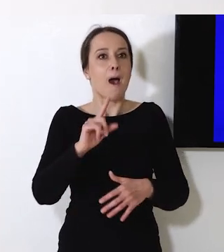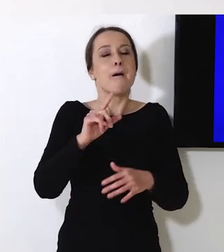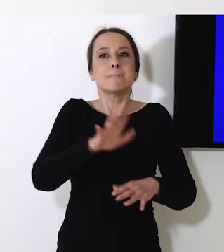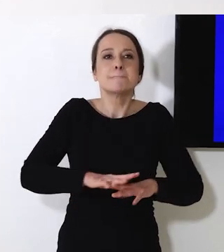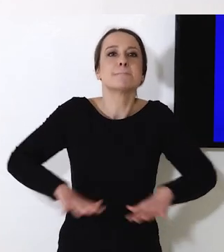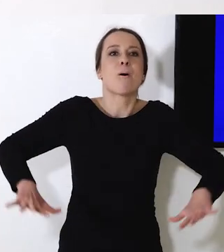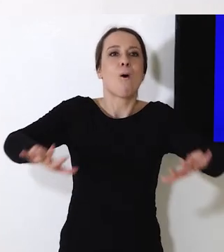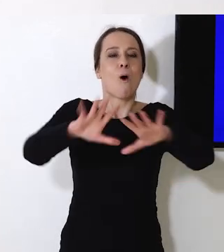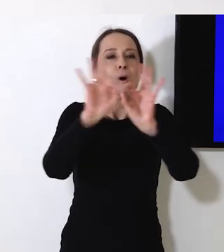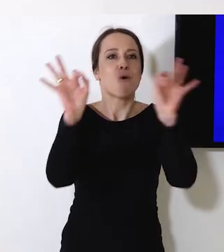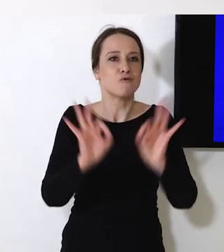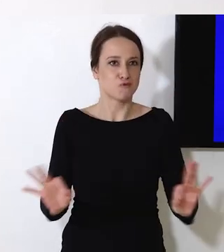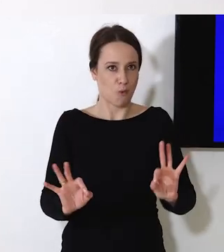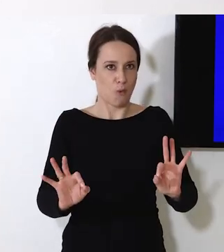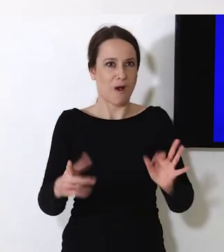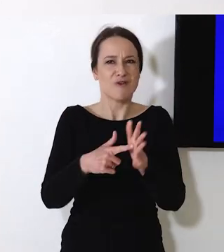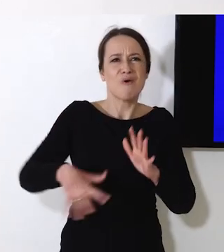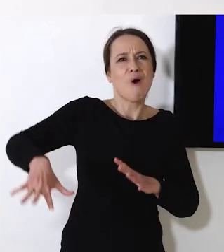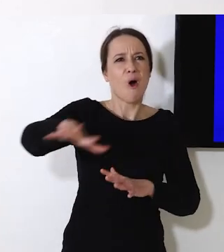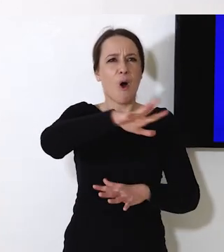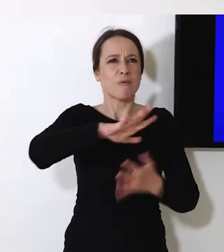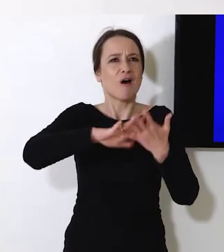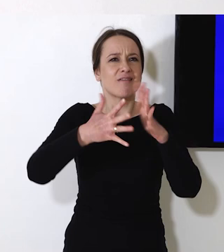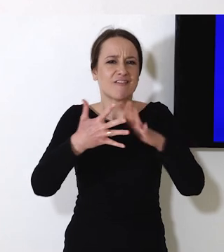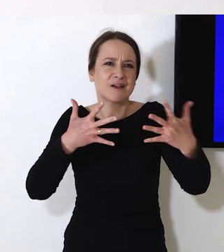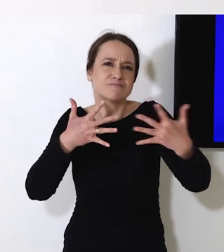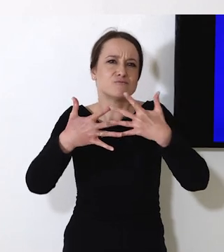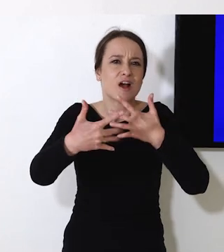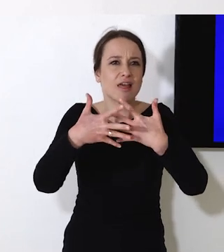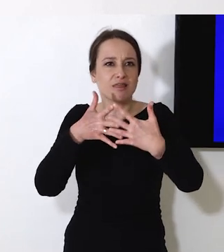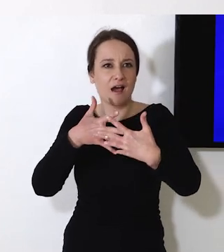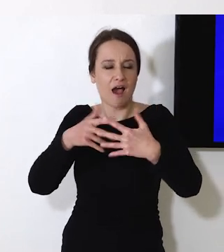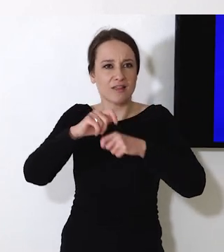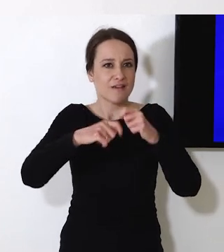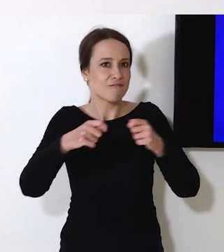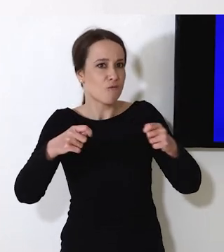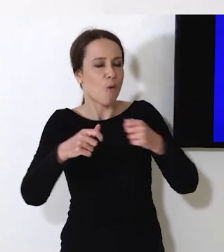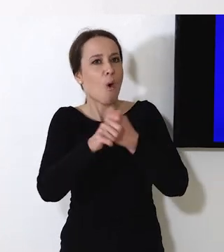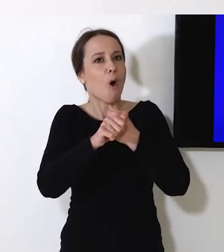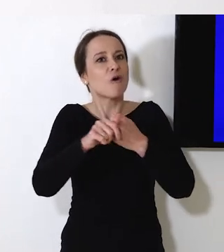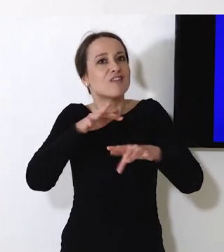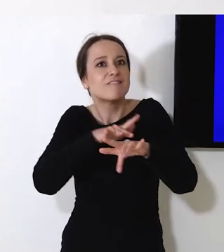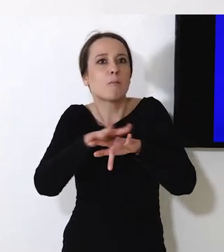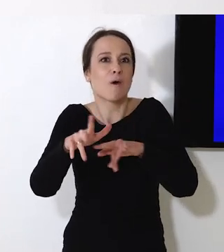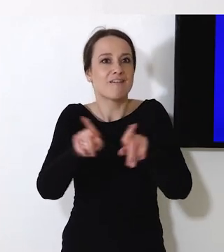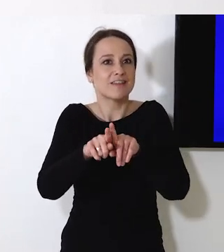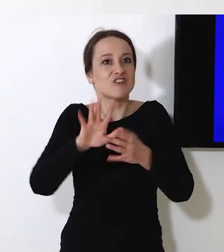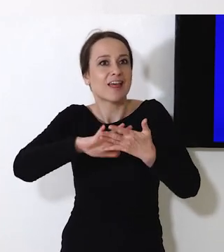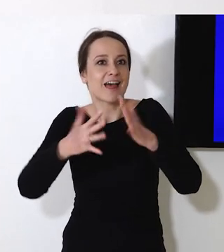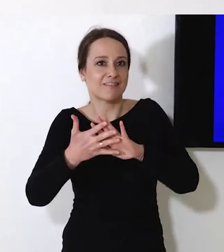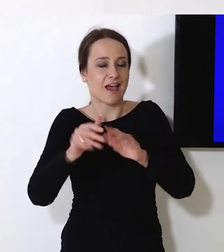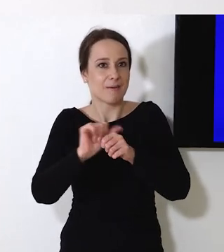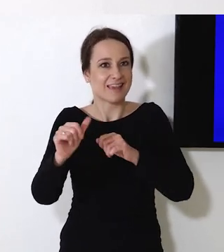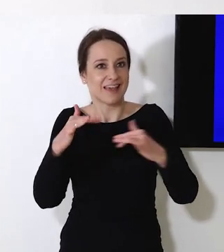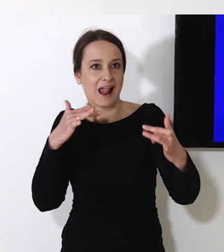sztuki obszaru sztuki w którym wzajemnego przenikania powiązania mówią o wpływach i wzajemnych relacjach